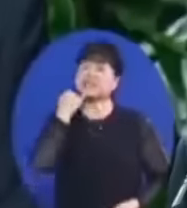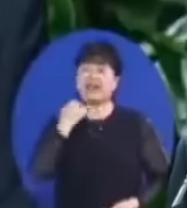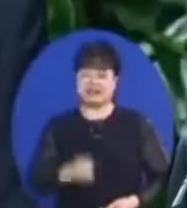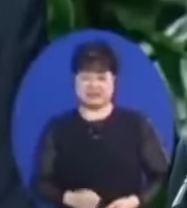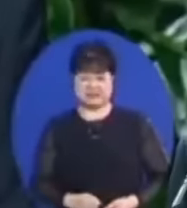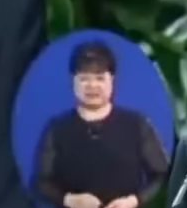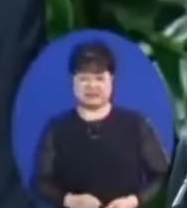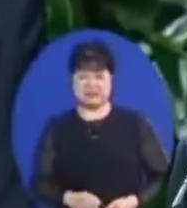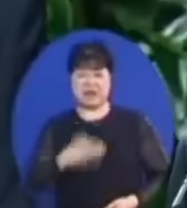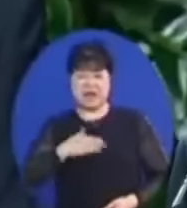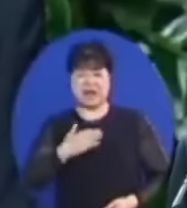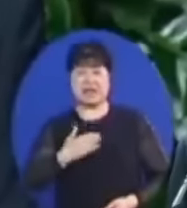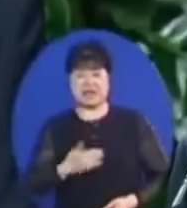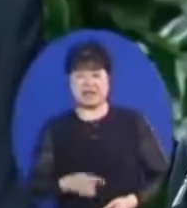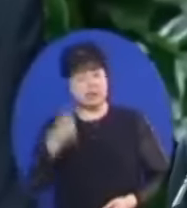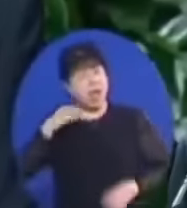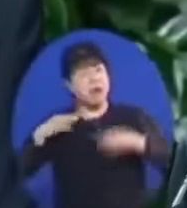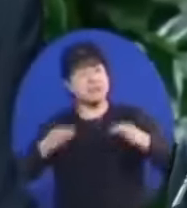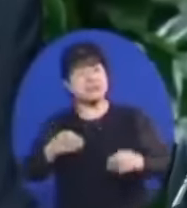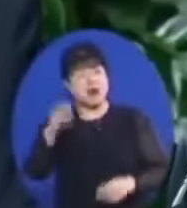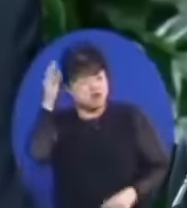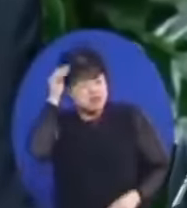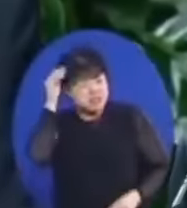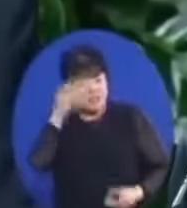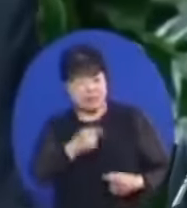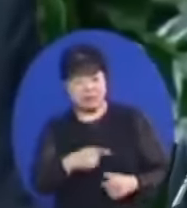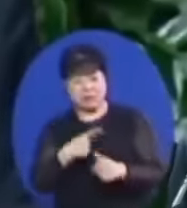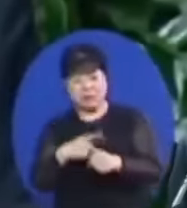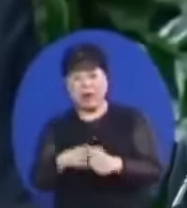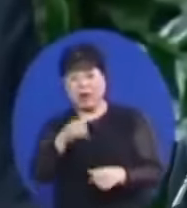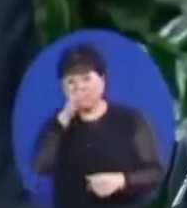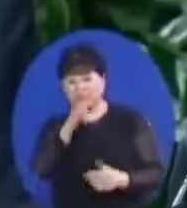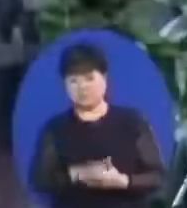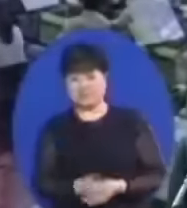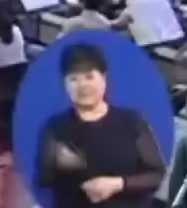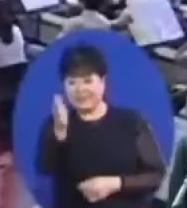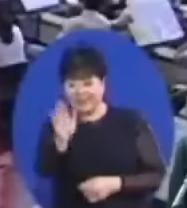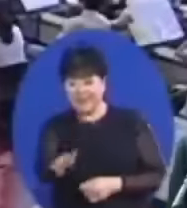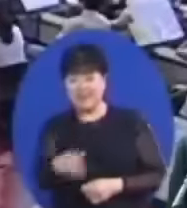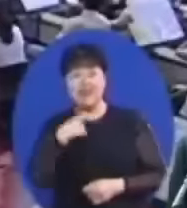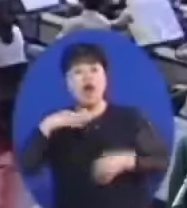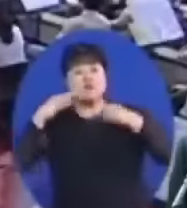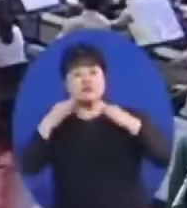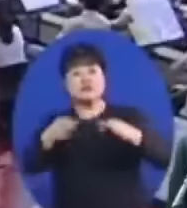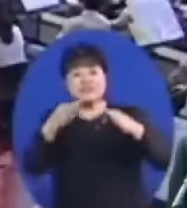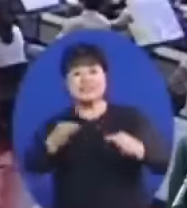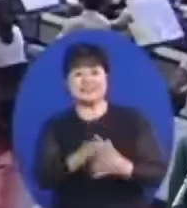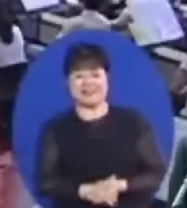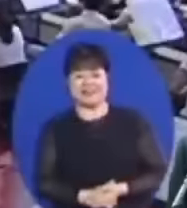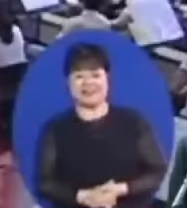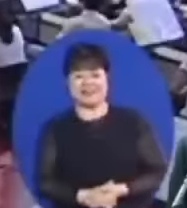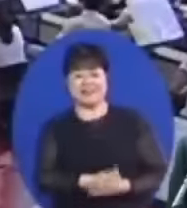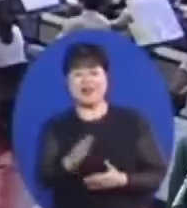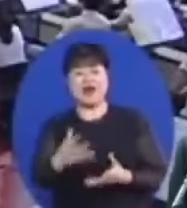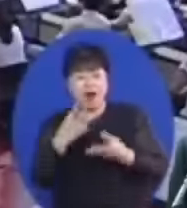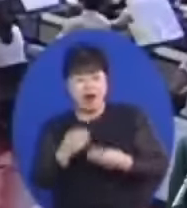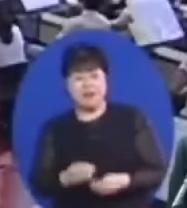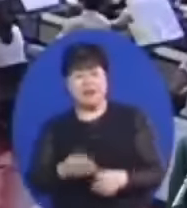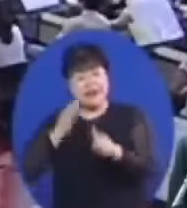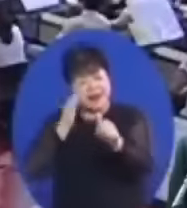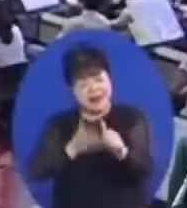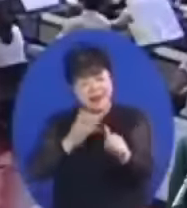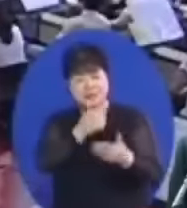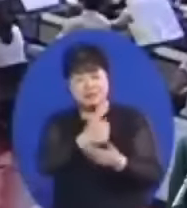하나님이 다 알아들을 것인데 왜 부르짖느냐 무식하게 그렇게 말했습니다. 그러나 부르짖는다는 것은 우리가 얼마나